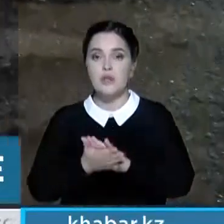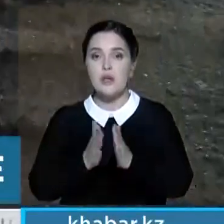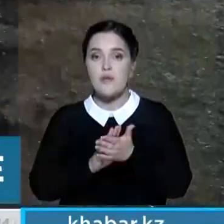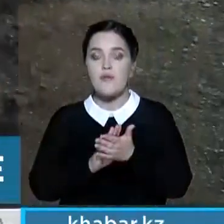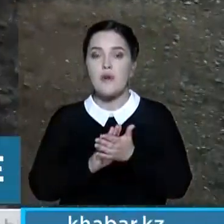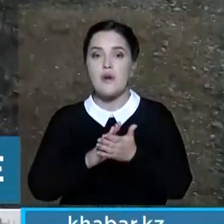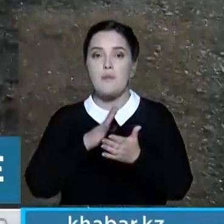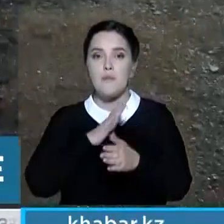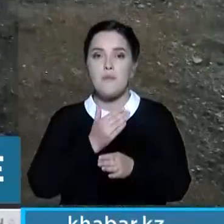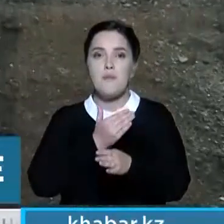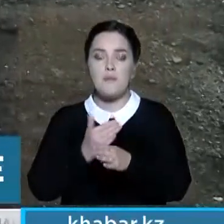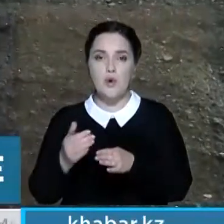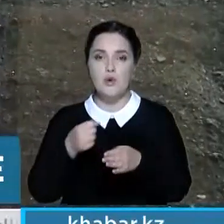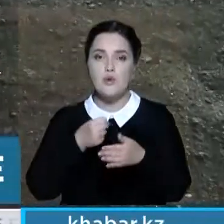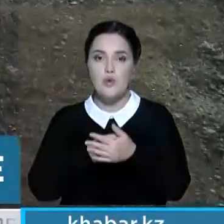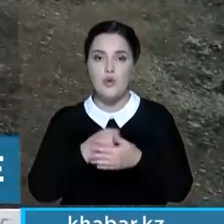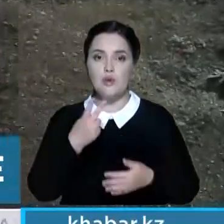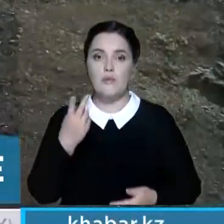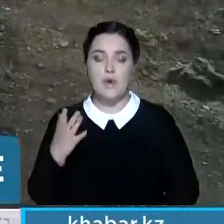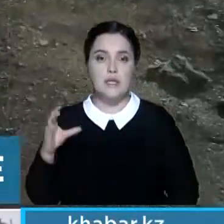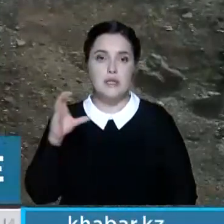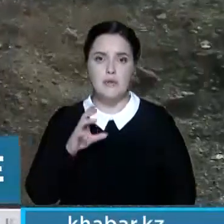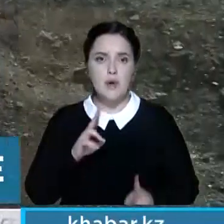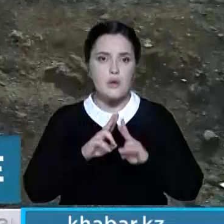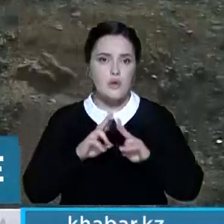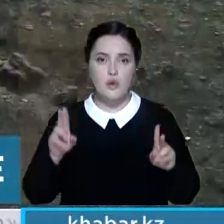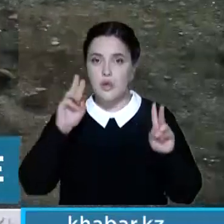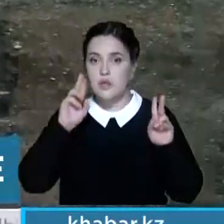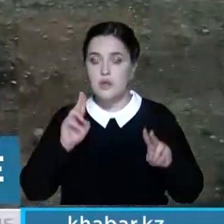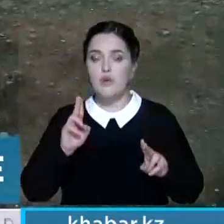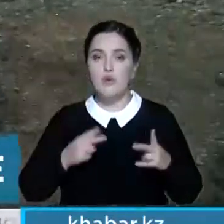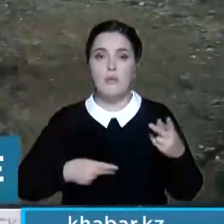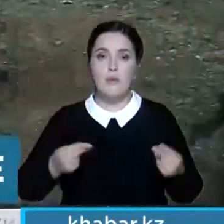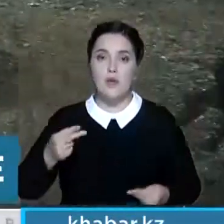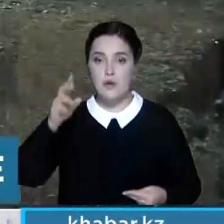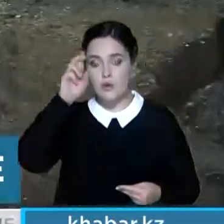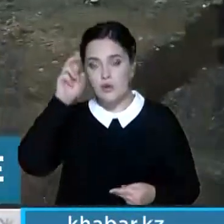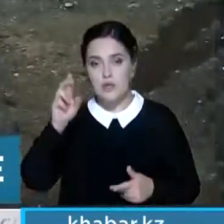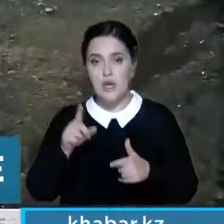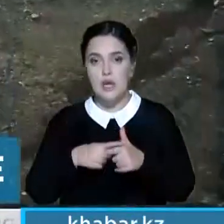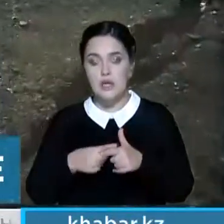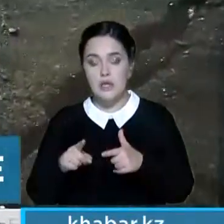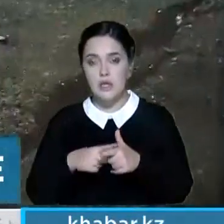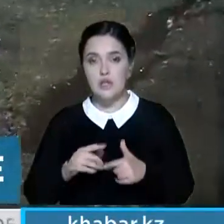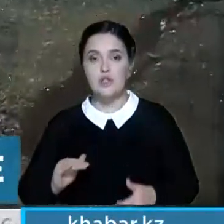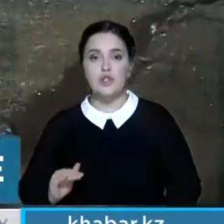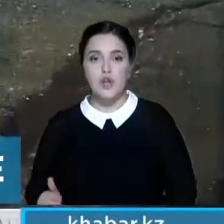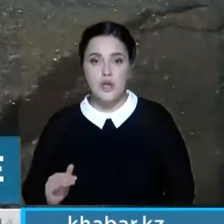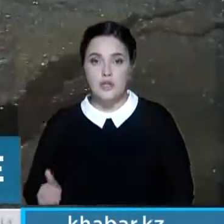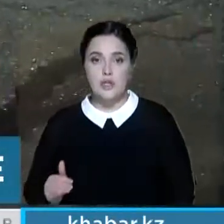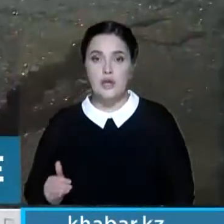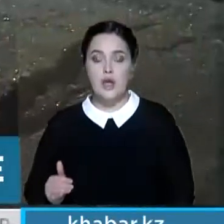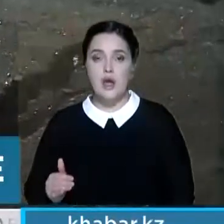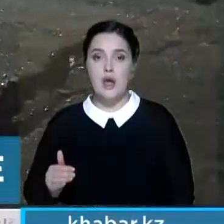заключили поздно, до 25 сентября. Никто и не знал, кто будет их подписывать, государство или частники. И только в конце